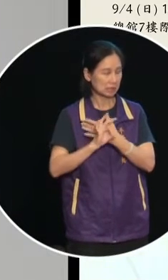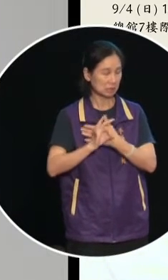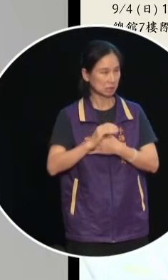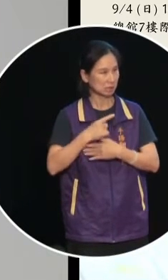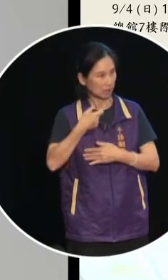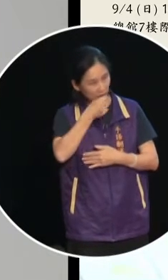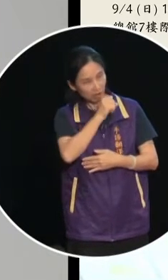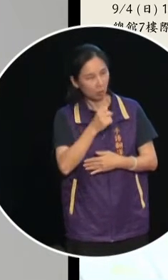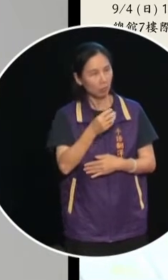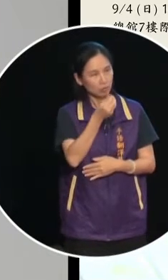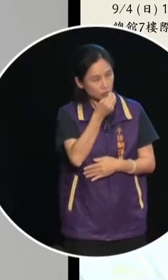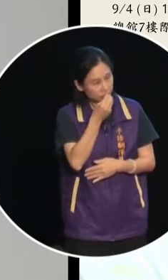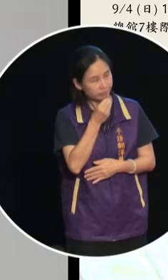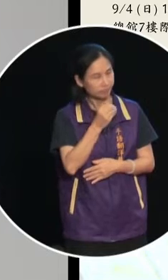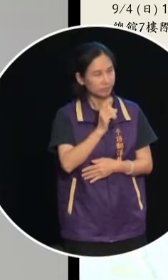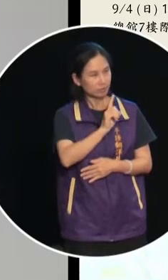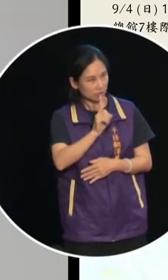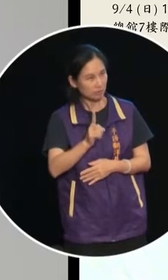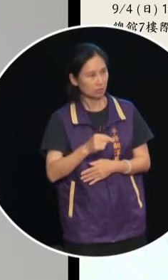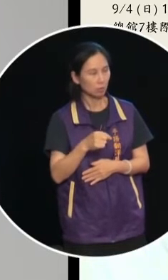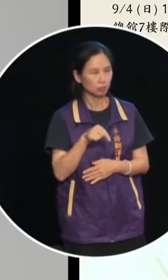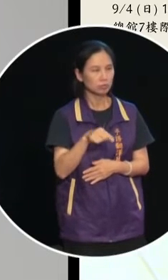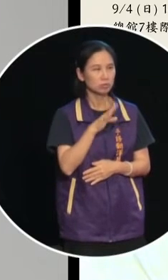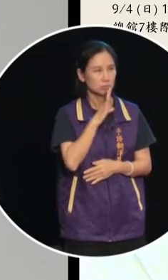的味道，这我觉得很大的变化。